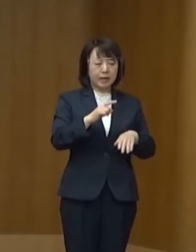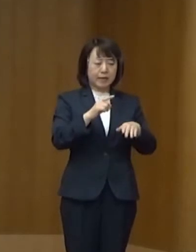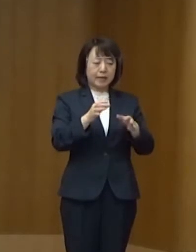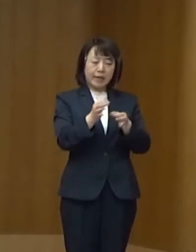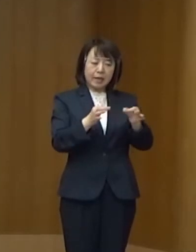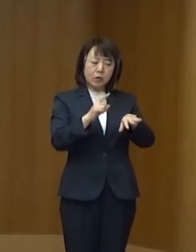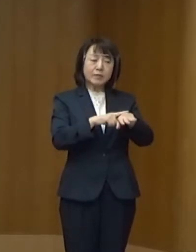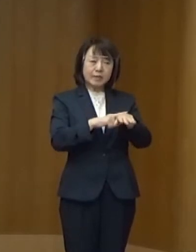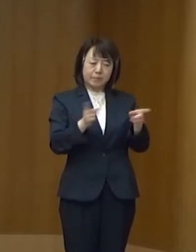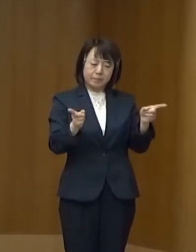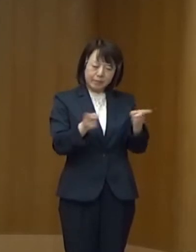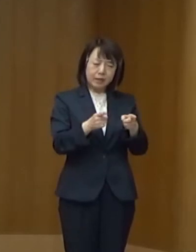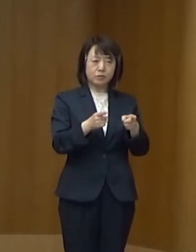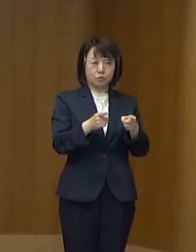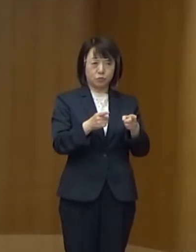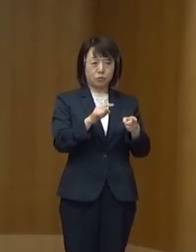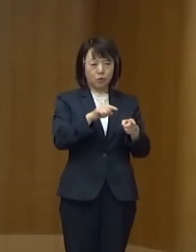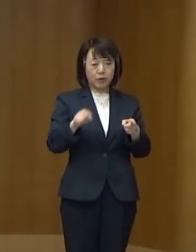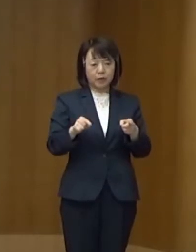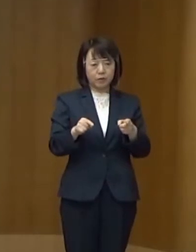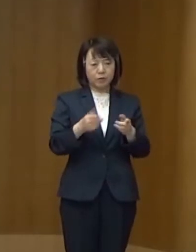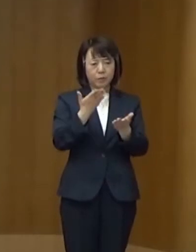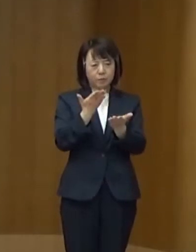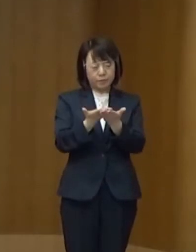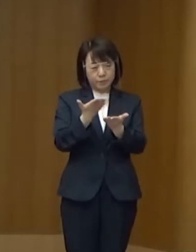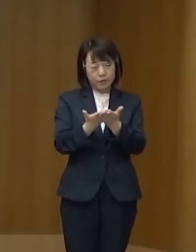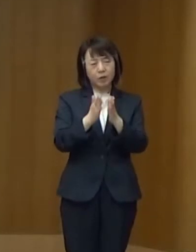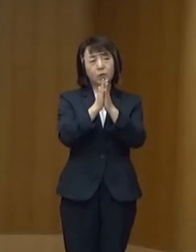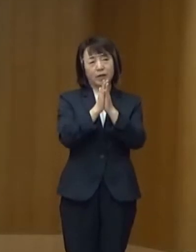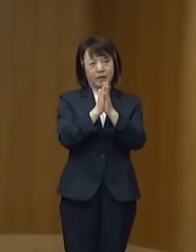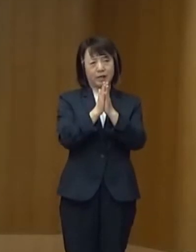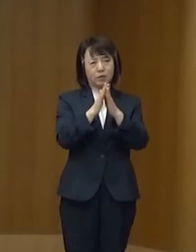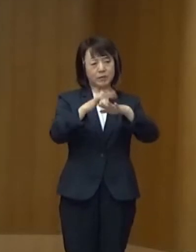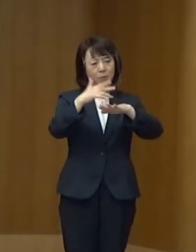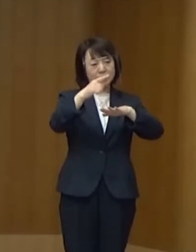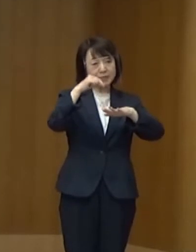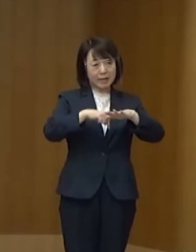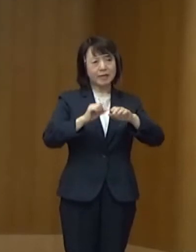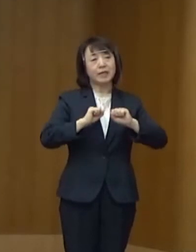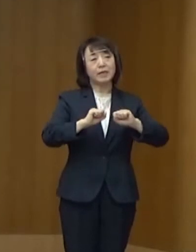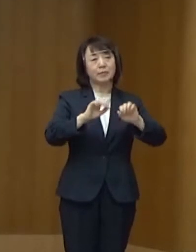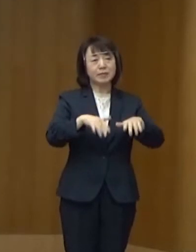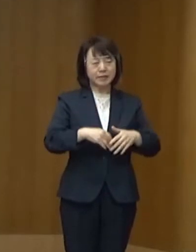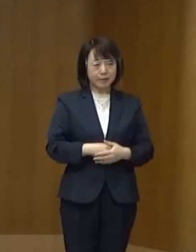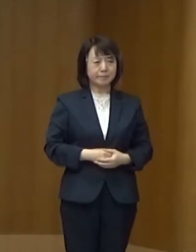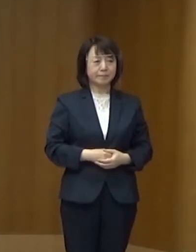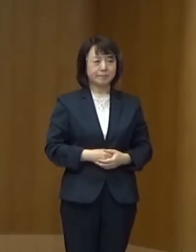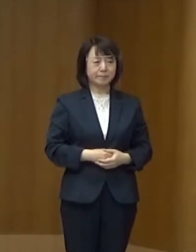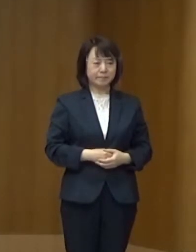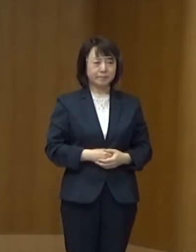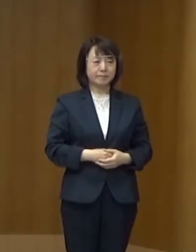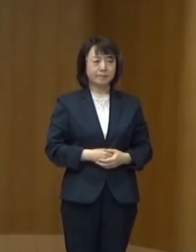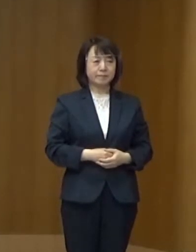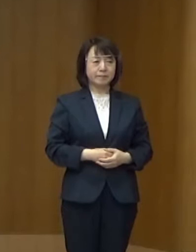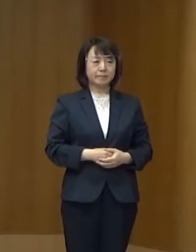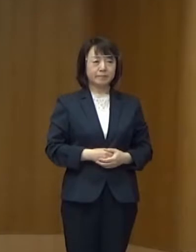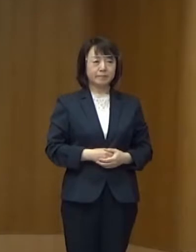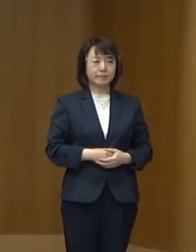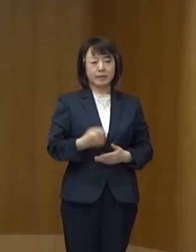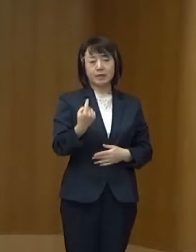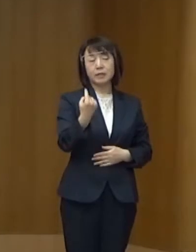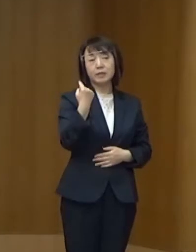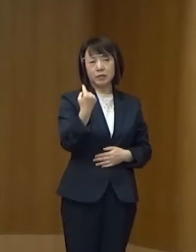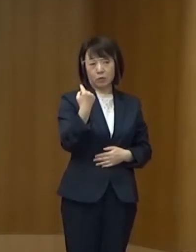間の短縮、この要請を札幌市内においては行わせていただいているところであります。一昨